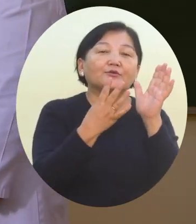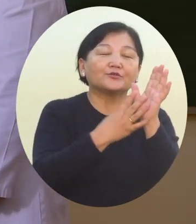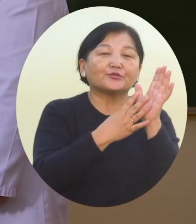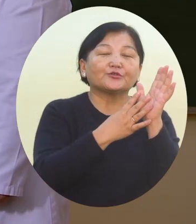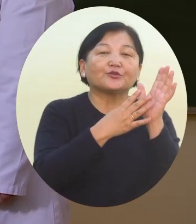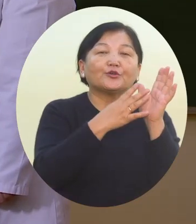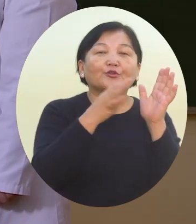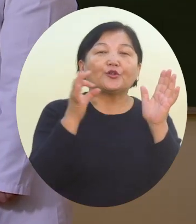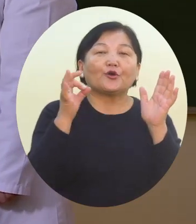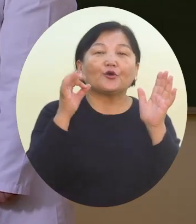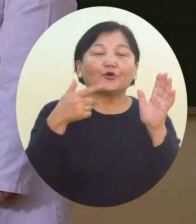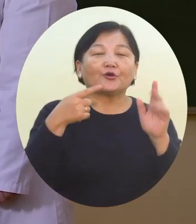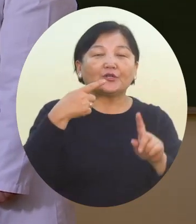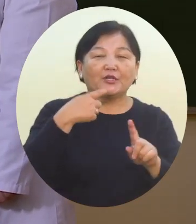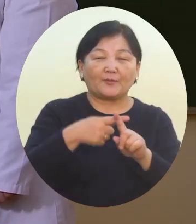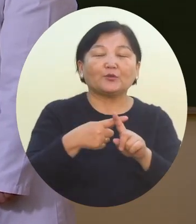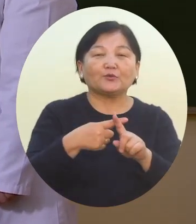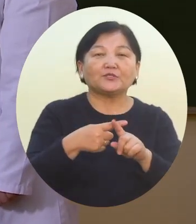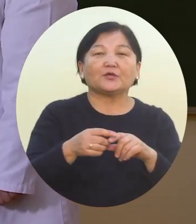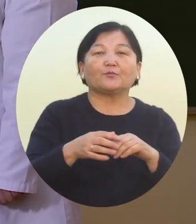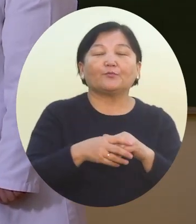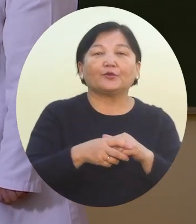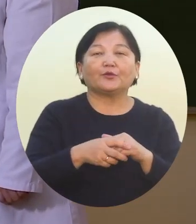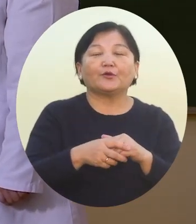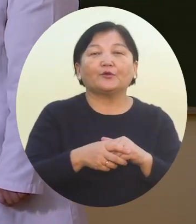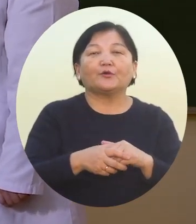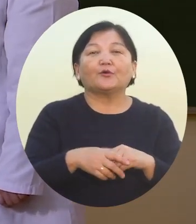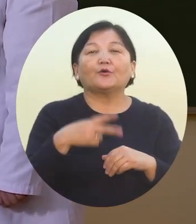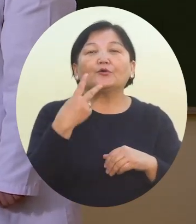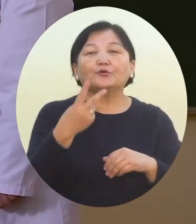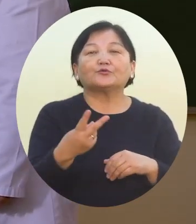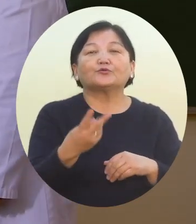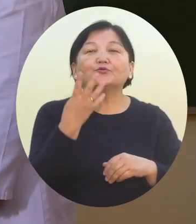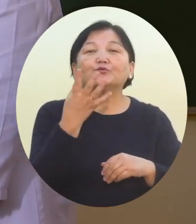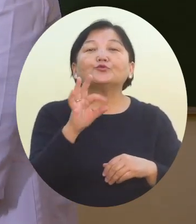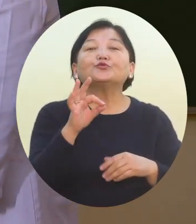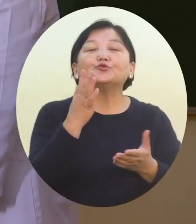тэд нэрээгээ нэмээ хооронд нь нэмээд 3 хуваая.